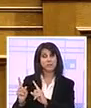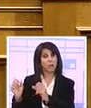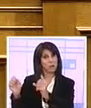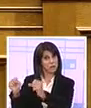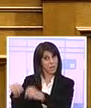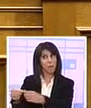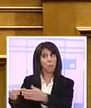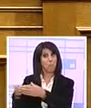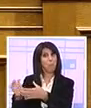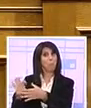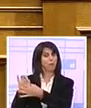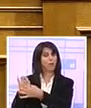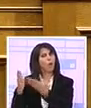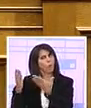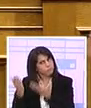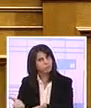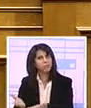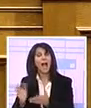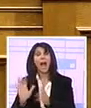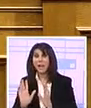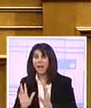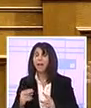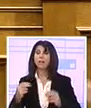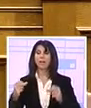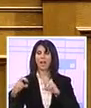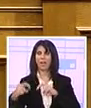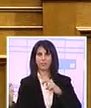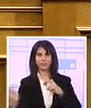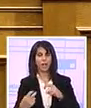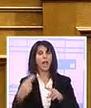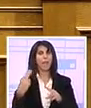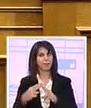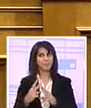σας, καθίστε επίσημα και με διαφάνεια να τα βρείτε.